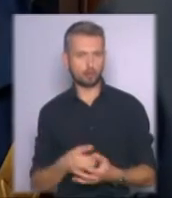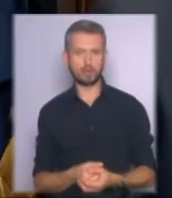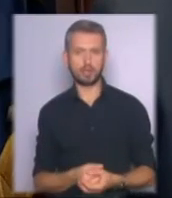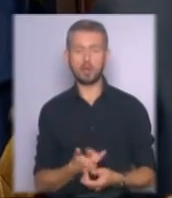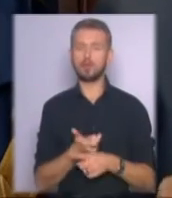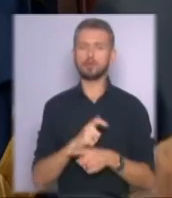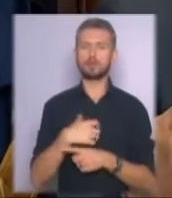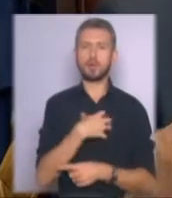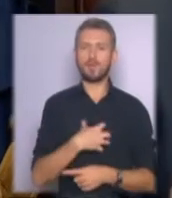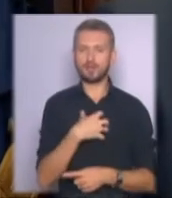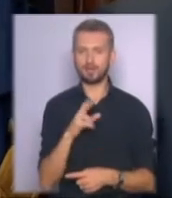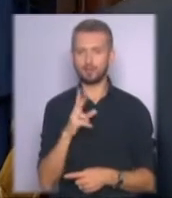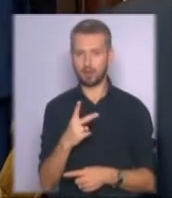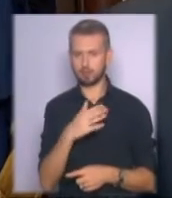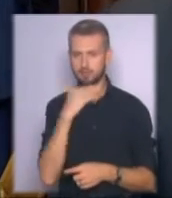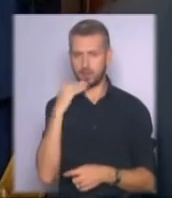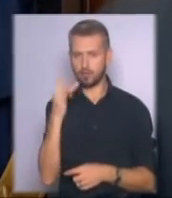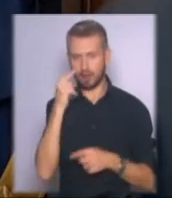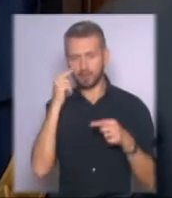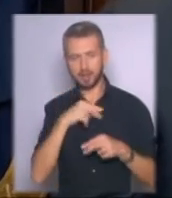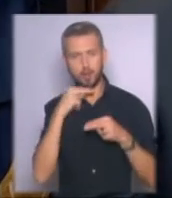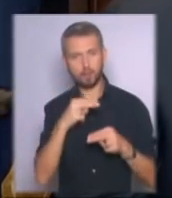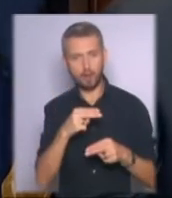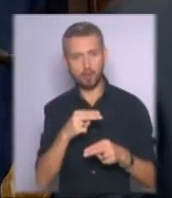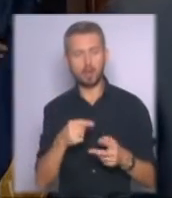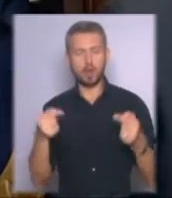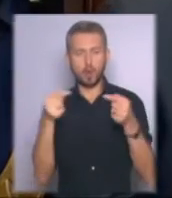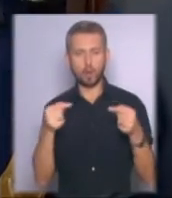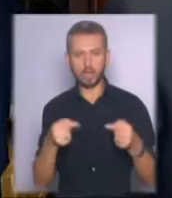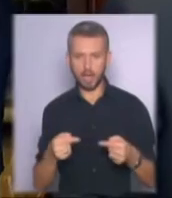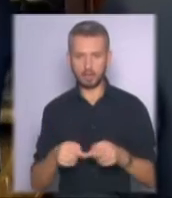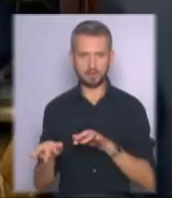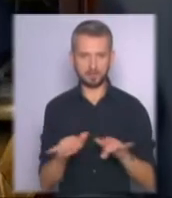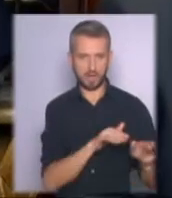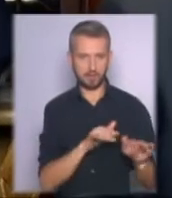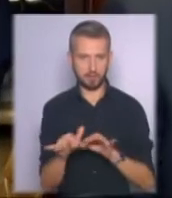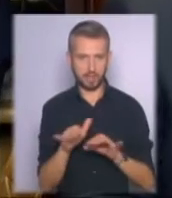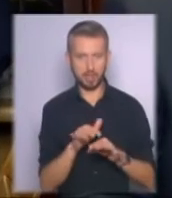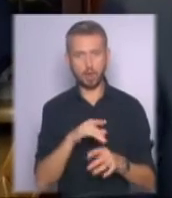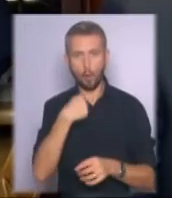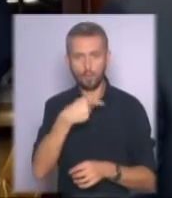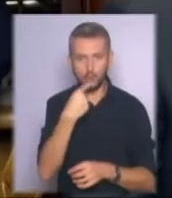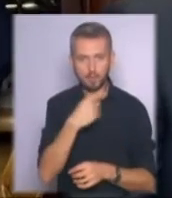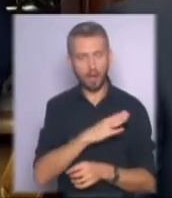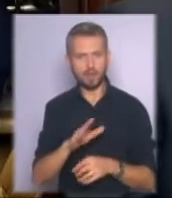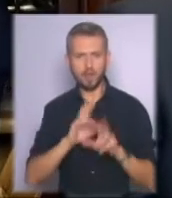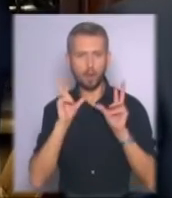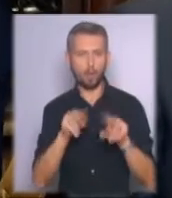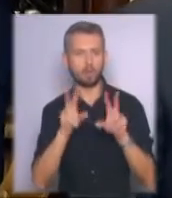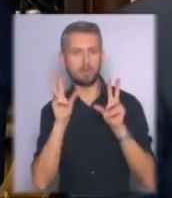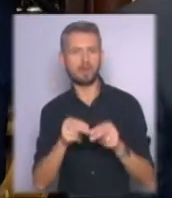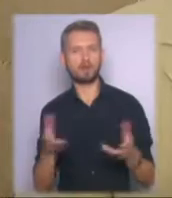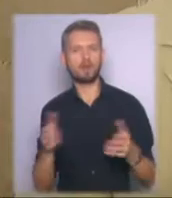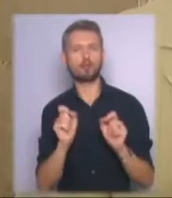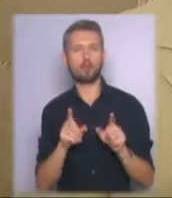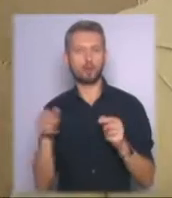вже неодноразово звертав увагу, конкретними справами говорити, а не обіцяти якісь золоті